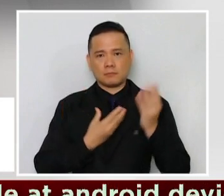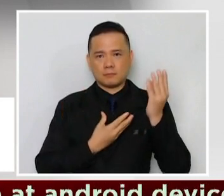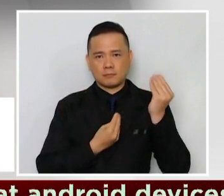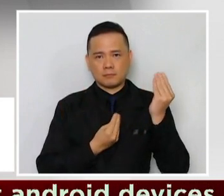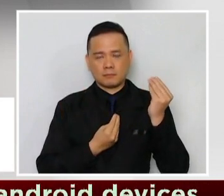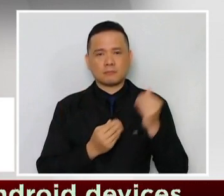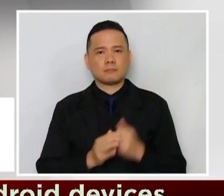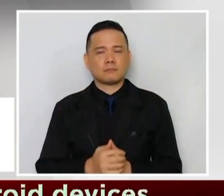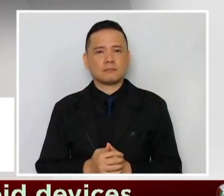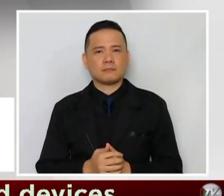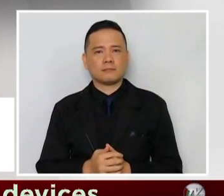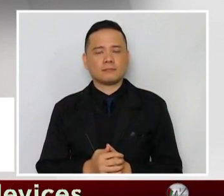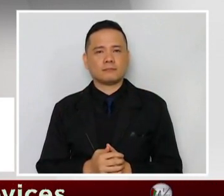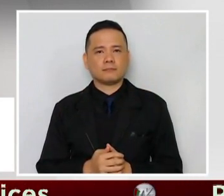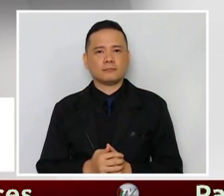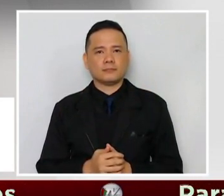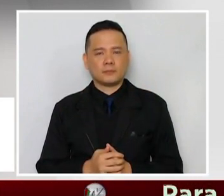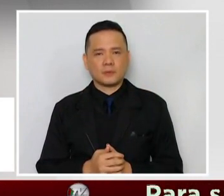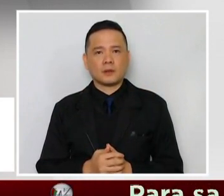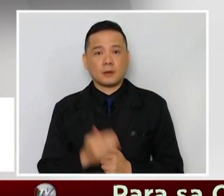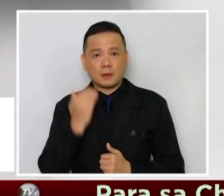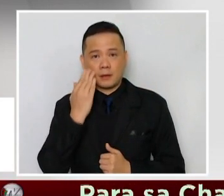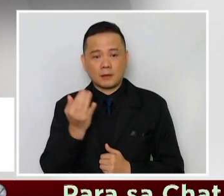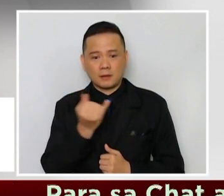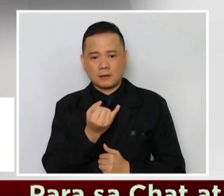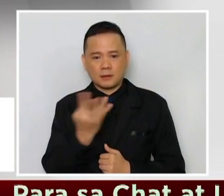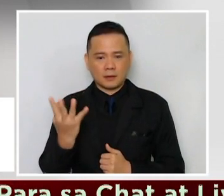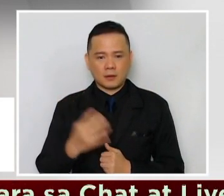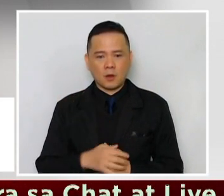datos, dahil dito pumalo na sa